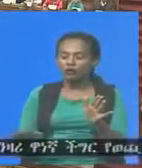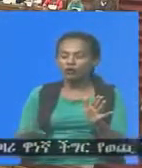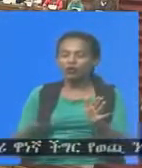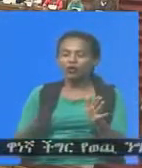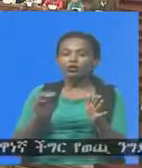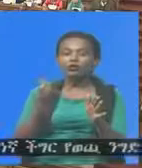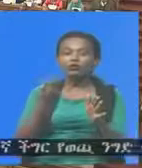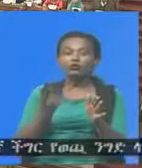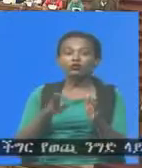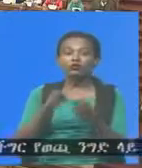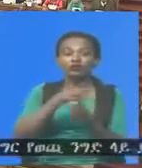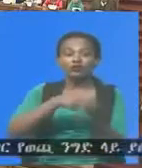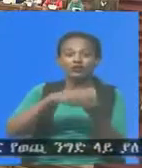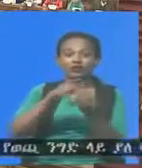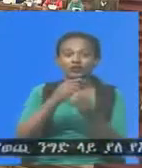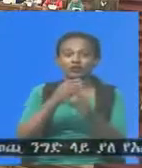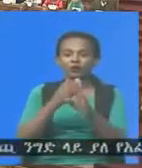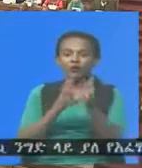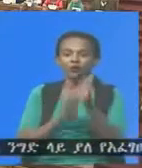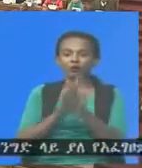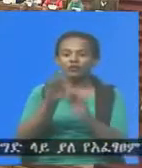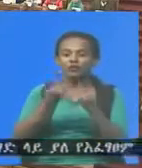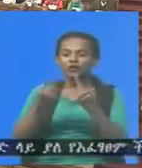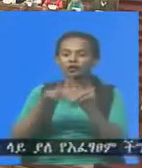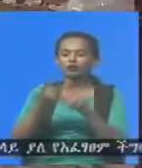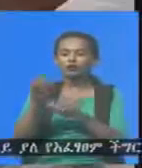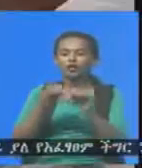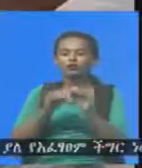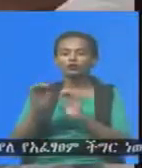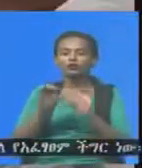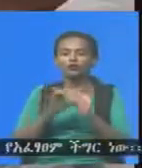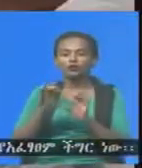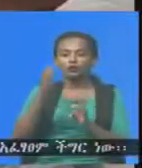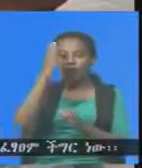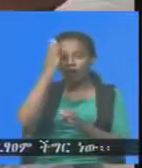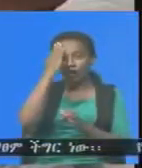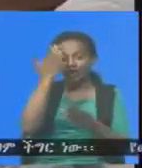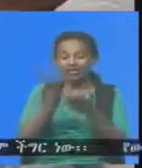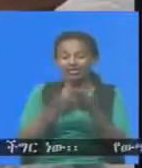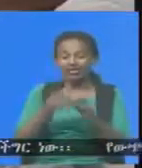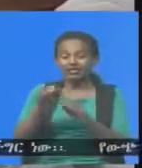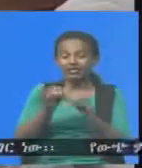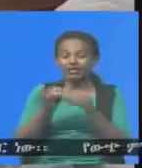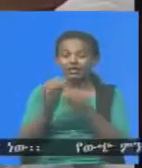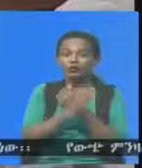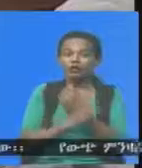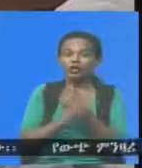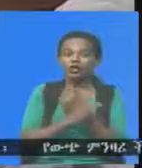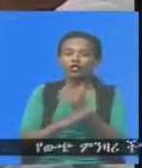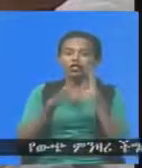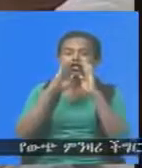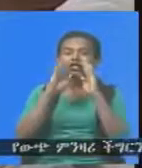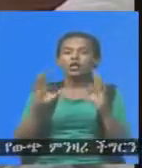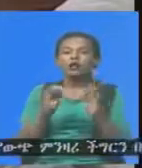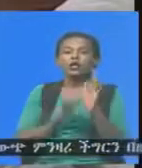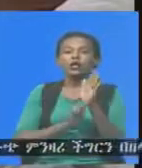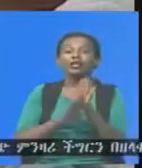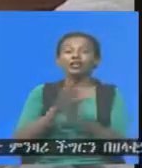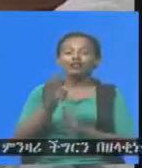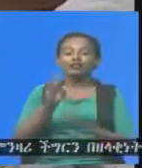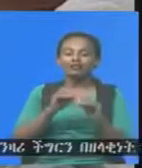ሰፈር በመገንባት የተለያዩ እንቅስቃሴዎችን ያካሂዱ እንደሆነ ይታወቃል። ይህ እንቅስቃሴ በሀገራችን የሰላምና የልማት እንቅስቃሴ